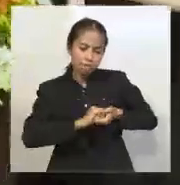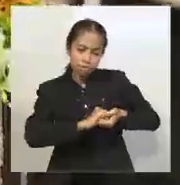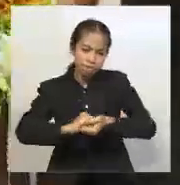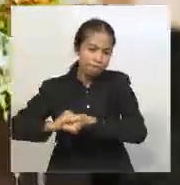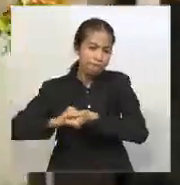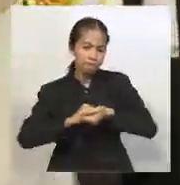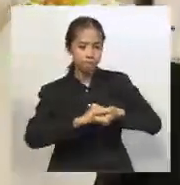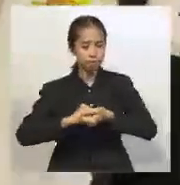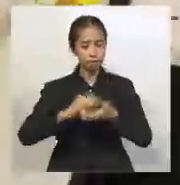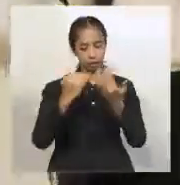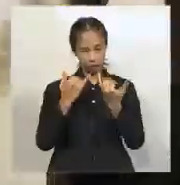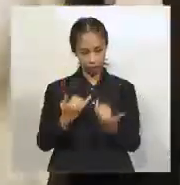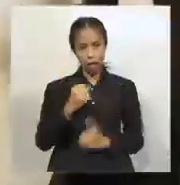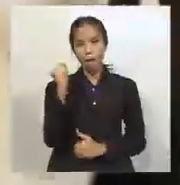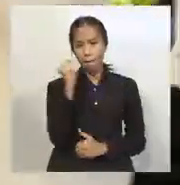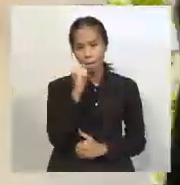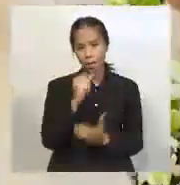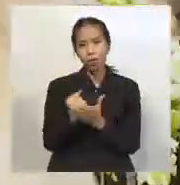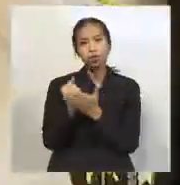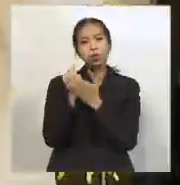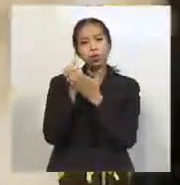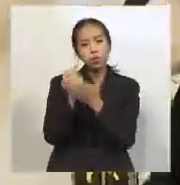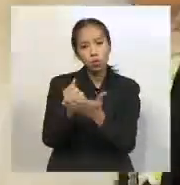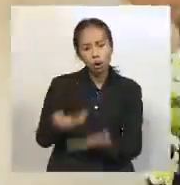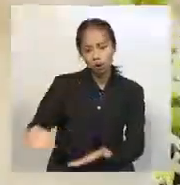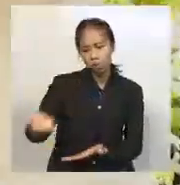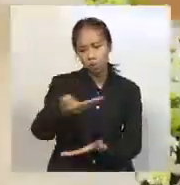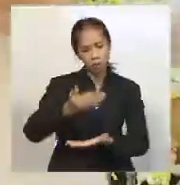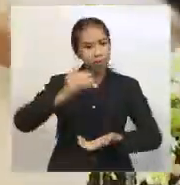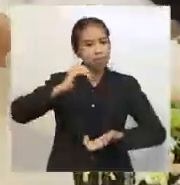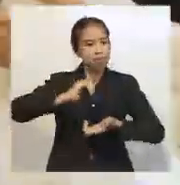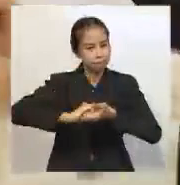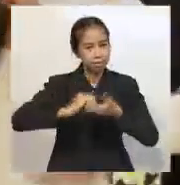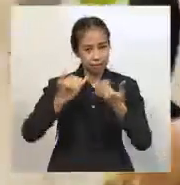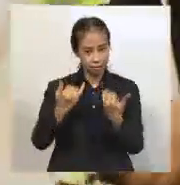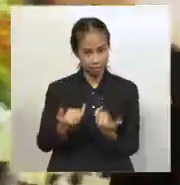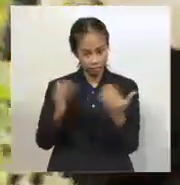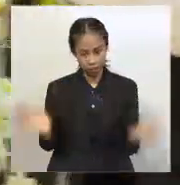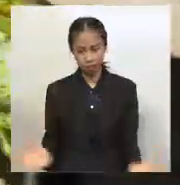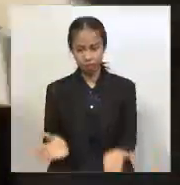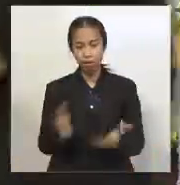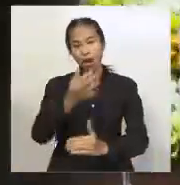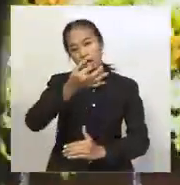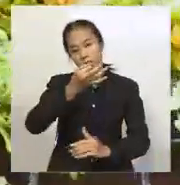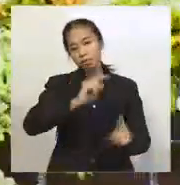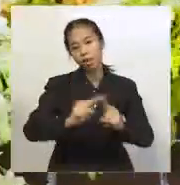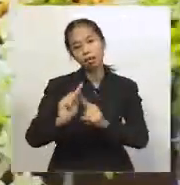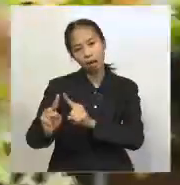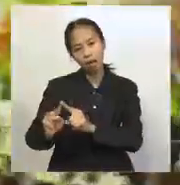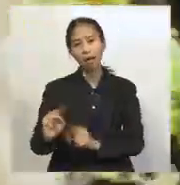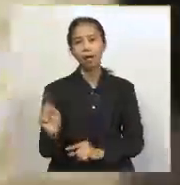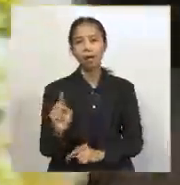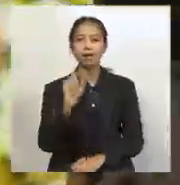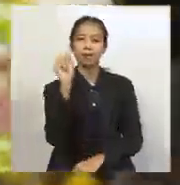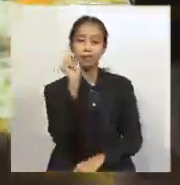อีกสิ่งหนึ่งที่จะนำไปสู่ความร่วมมือร่วมใจได้ทั้งนี้รัฐบาลพร้อมส่งเสริมอาชีพทุกอาชีพไม่ว่าจะเป็นอาชี